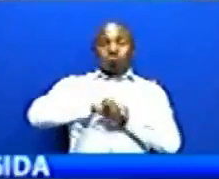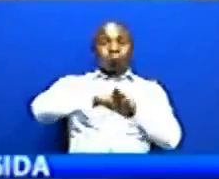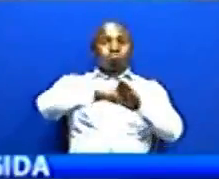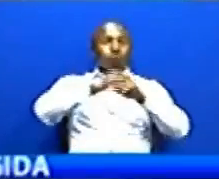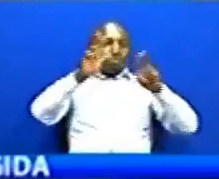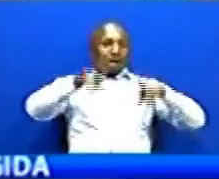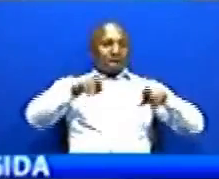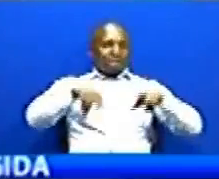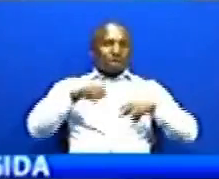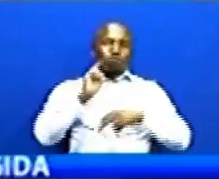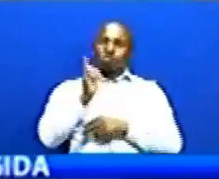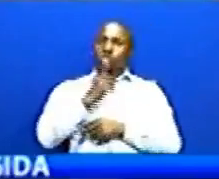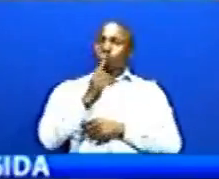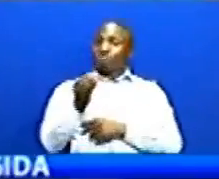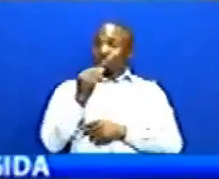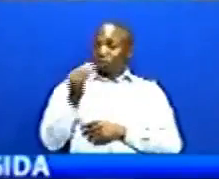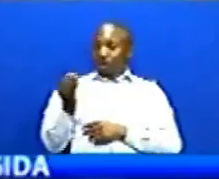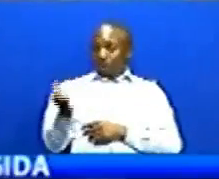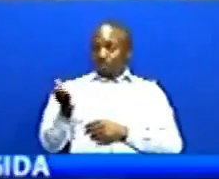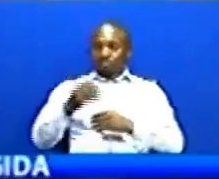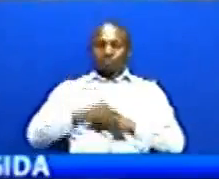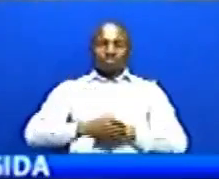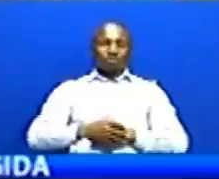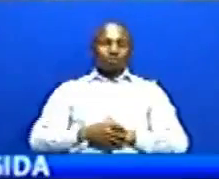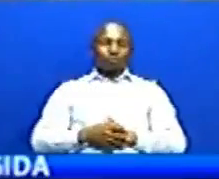nayo yatakayomkabili.